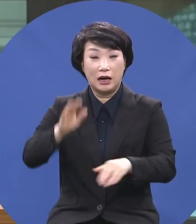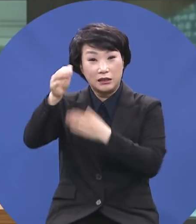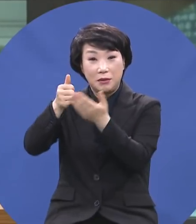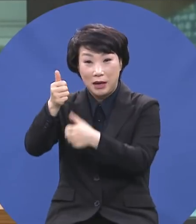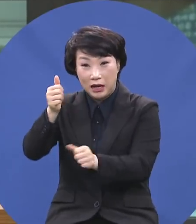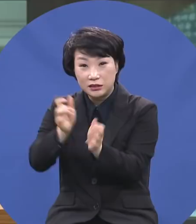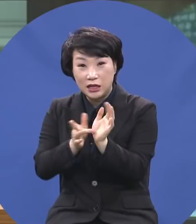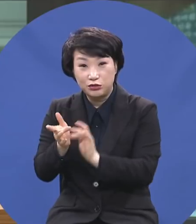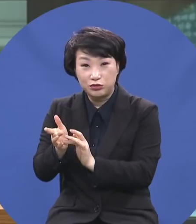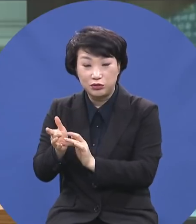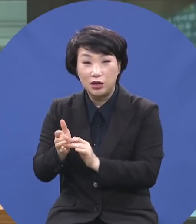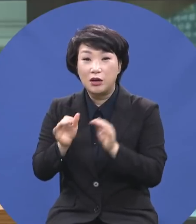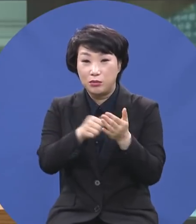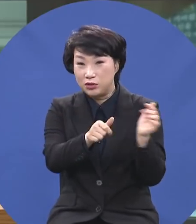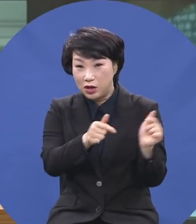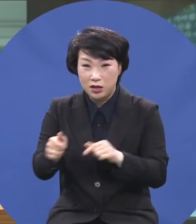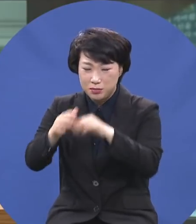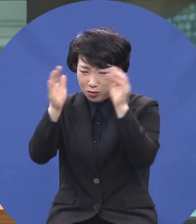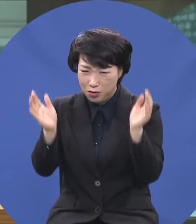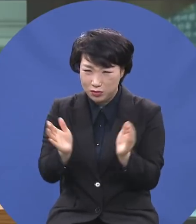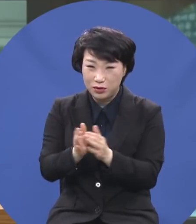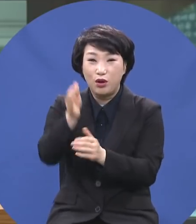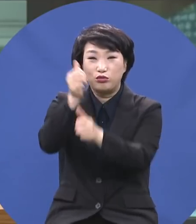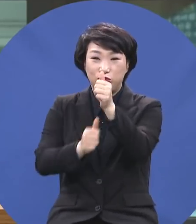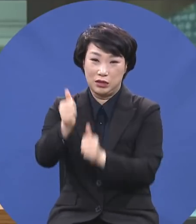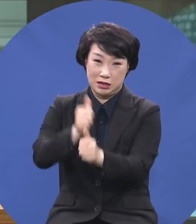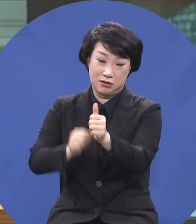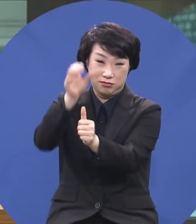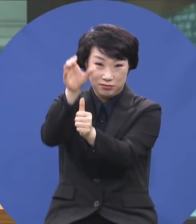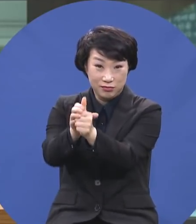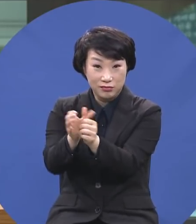아들을 만유의 후사로 세우셨다.